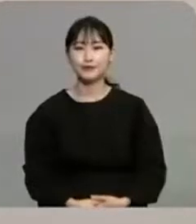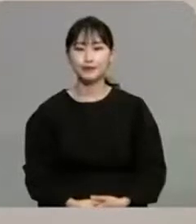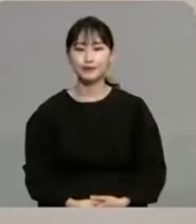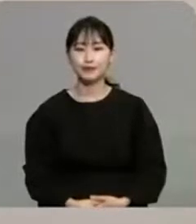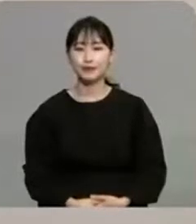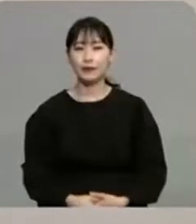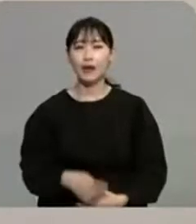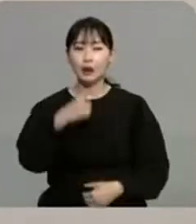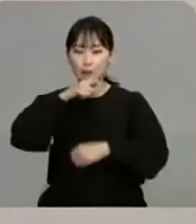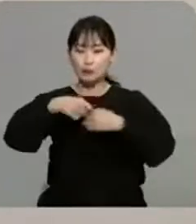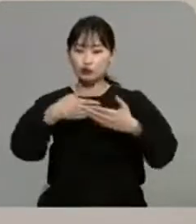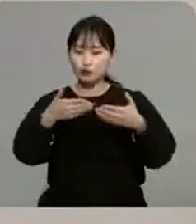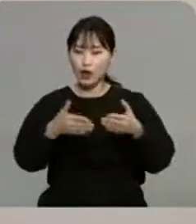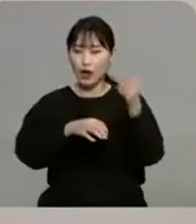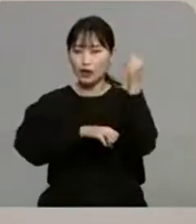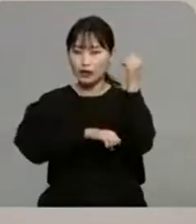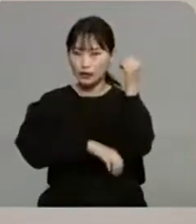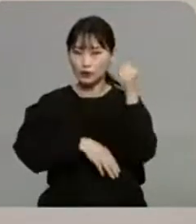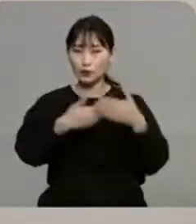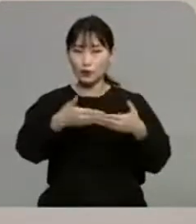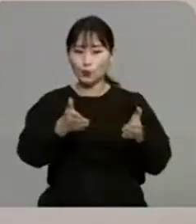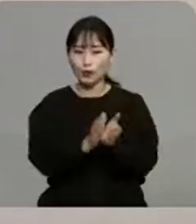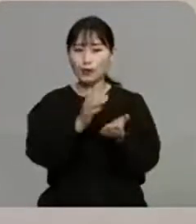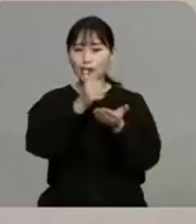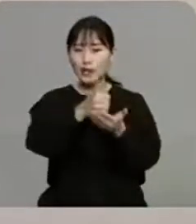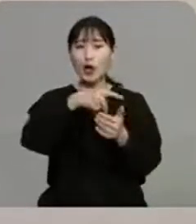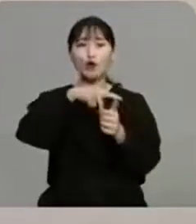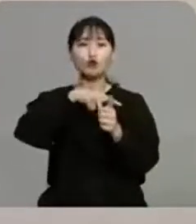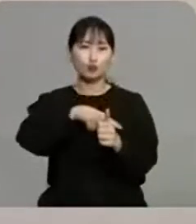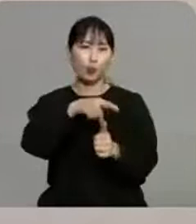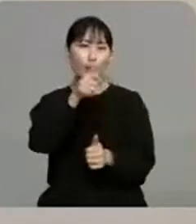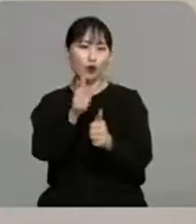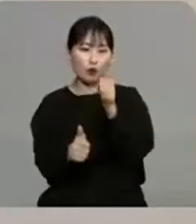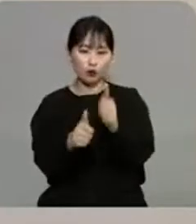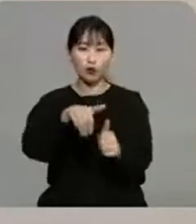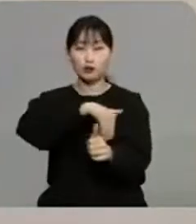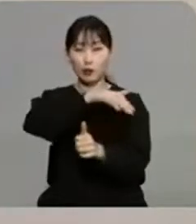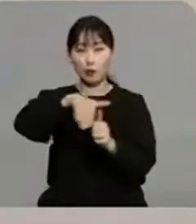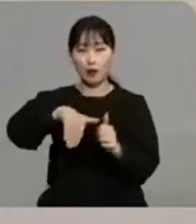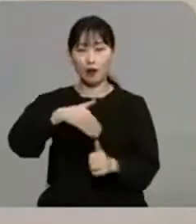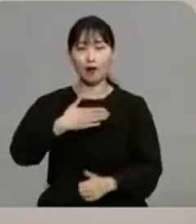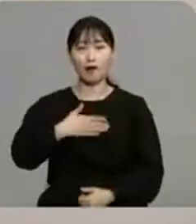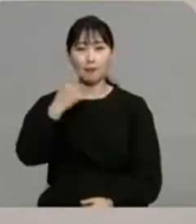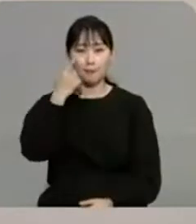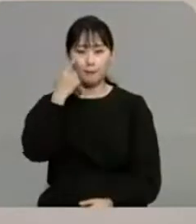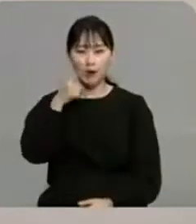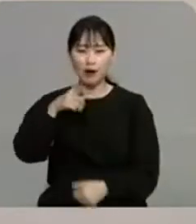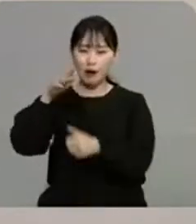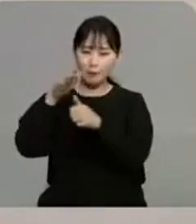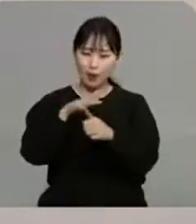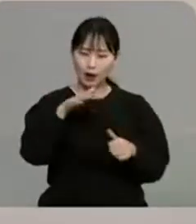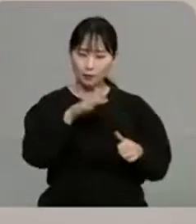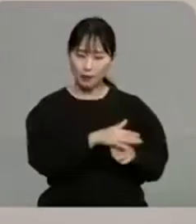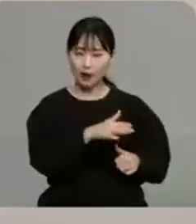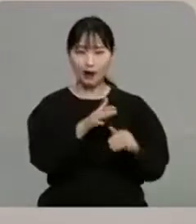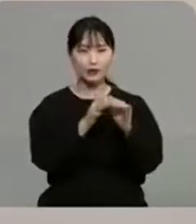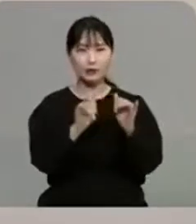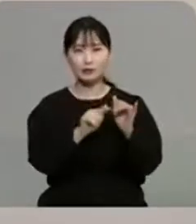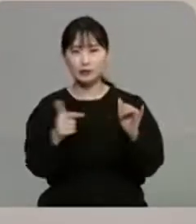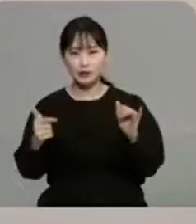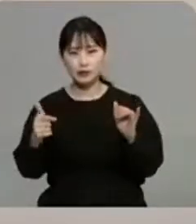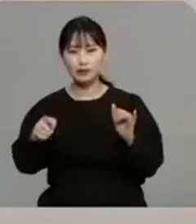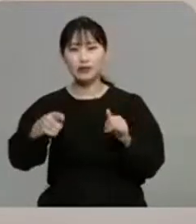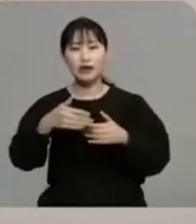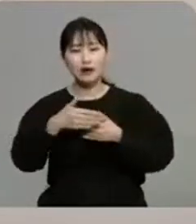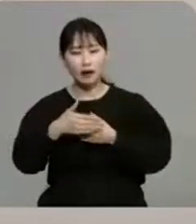민주당 기초단체장 후보 경선 상황도 알아보겠습니다 경선 탈락 후보 들이 잇따라 경선 과정의 의혹을 제기하고